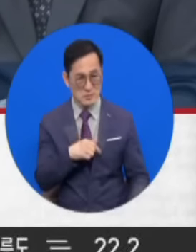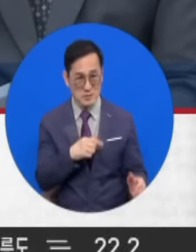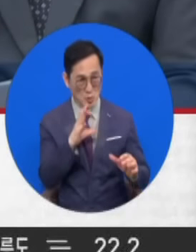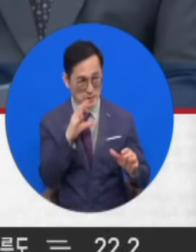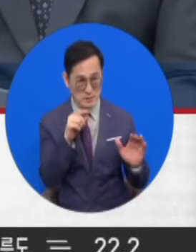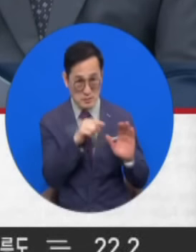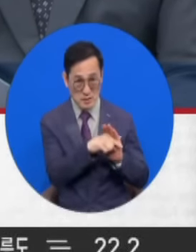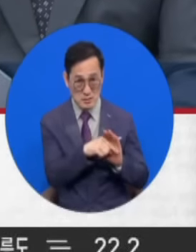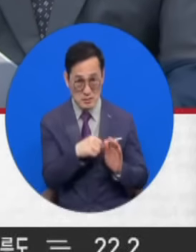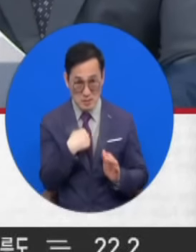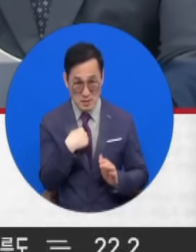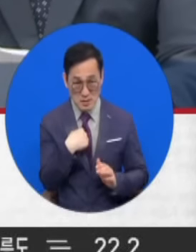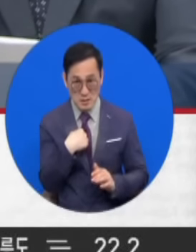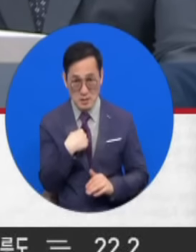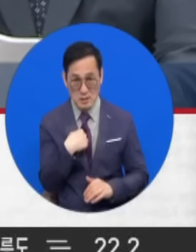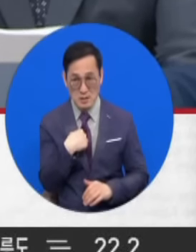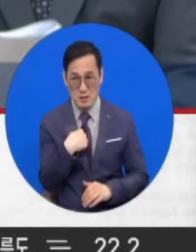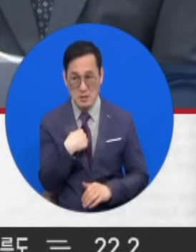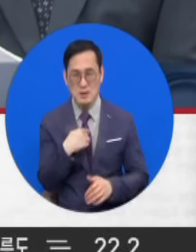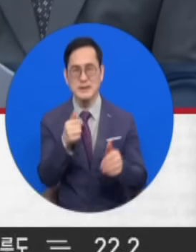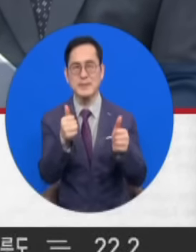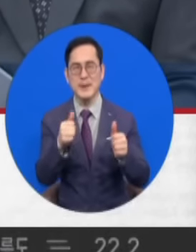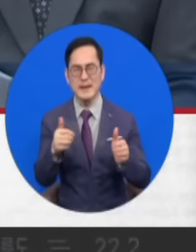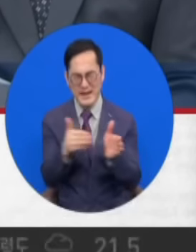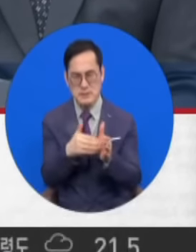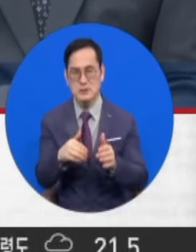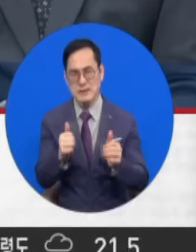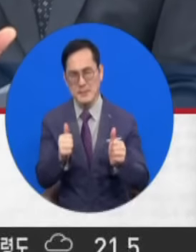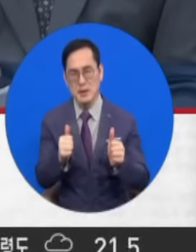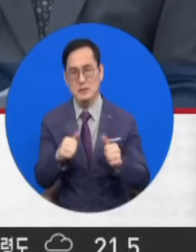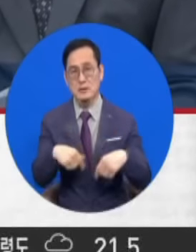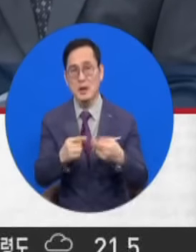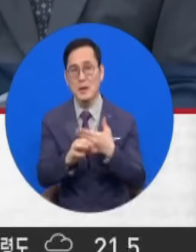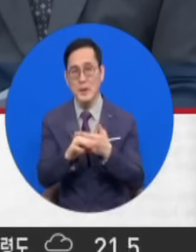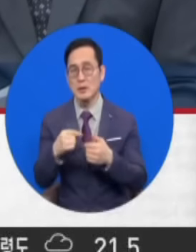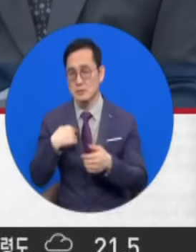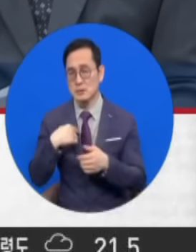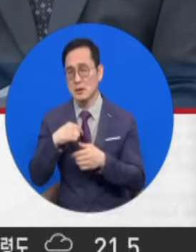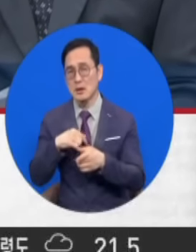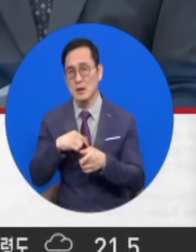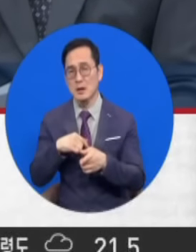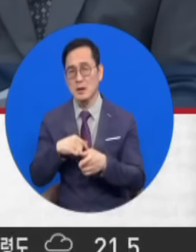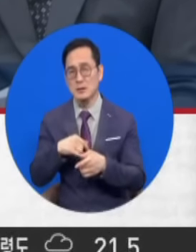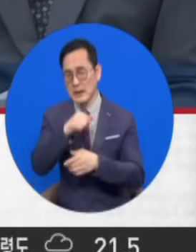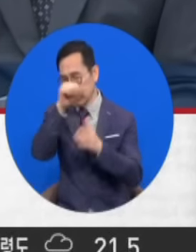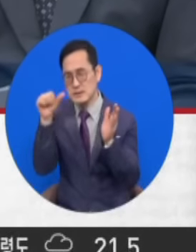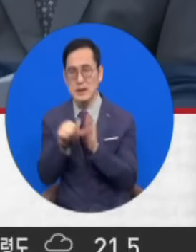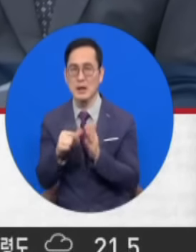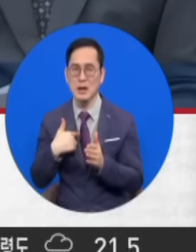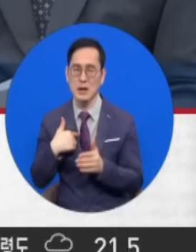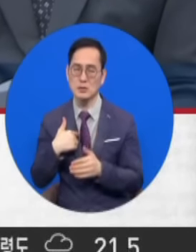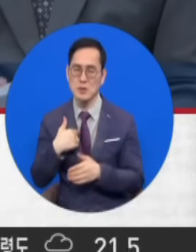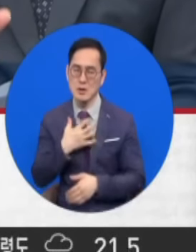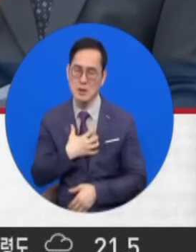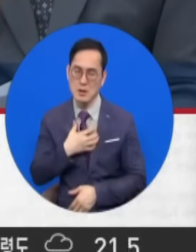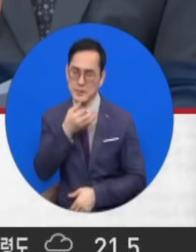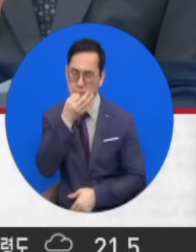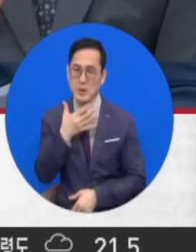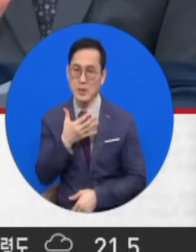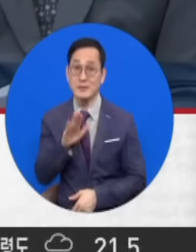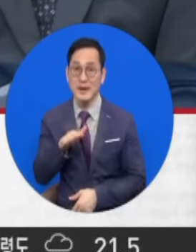찍히면 나중에 무혐의를 받거나 무죄 선고를 받는다고 해도 결국 한 사람의 인생이 망가질 뻔한 사건이거든요. 다행히도